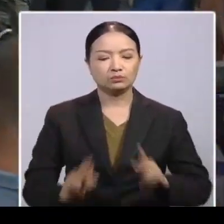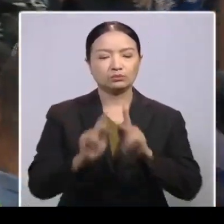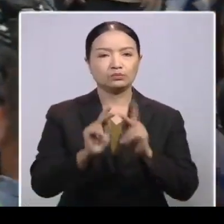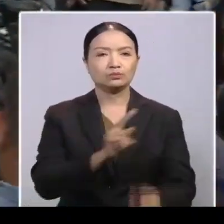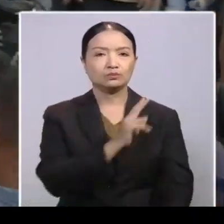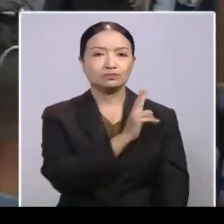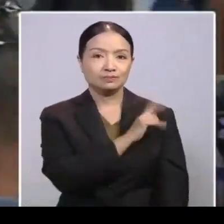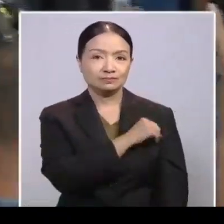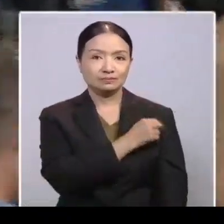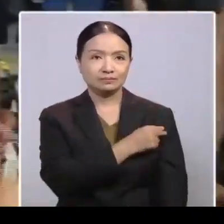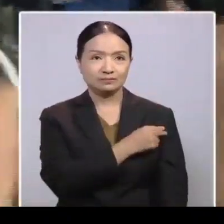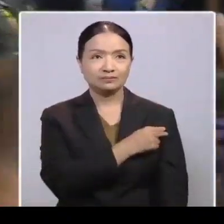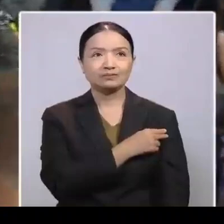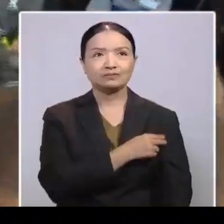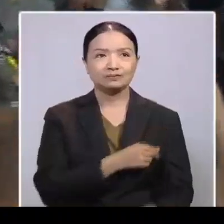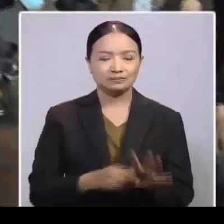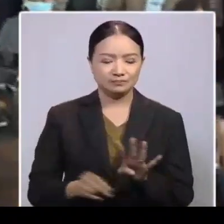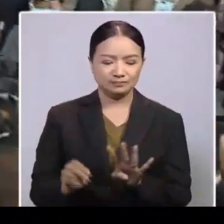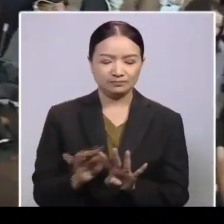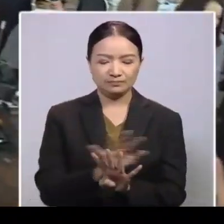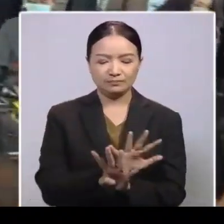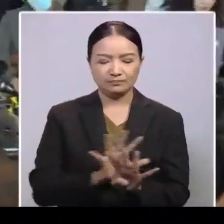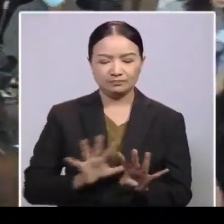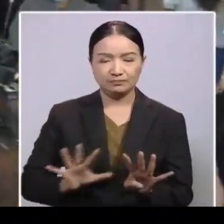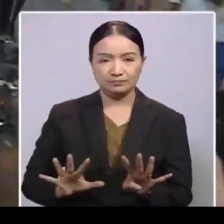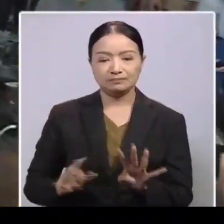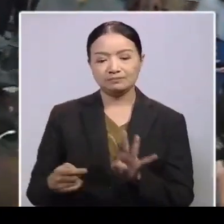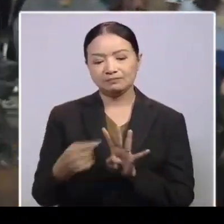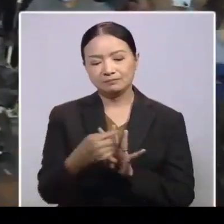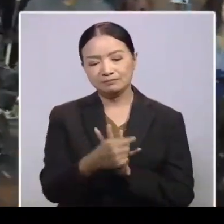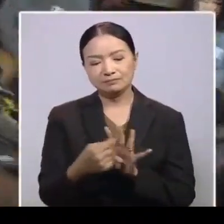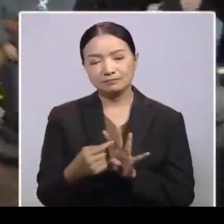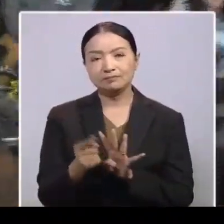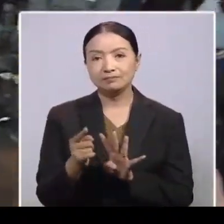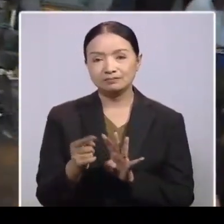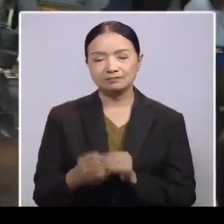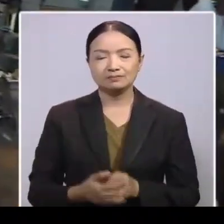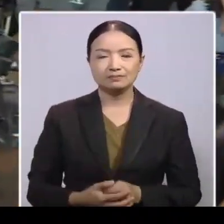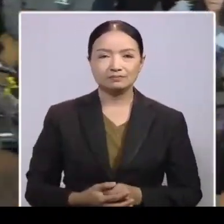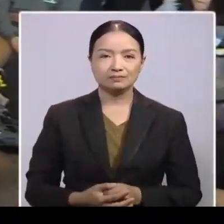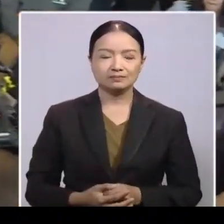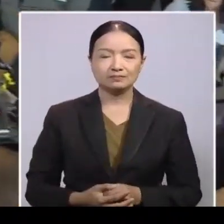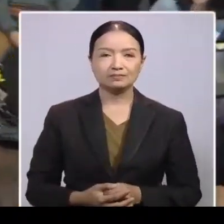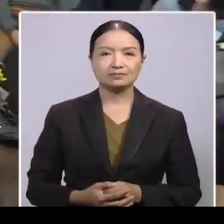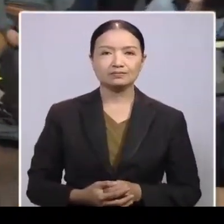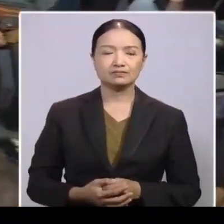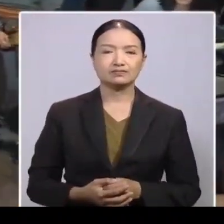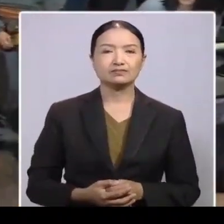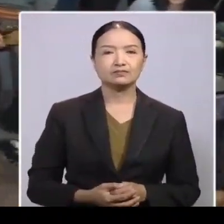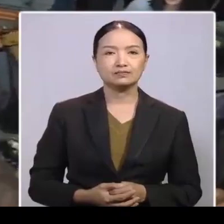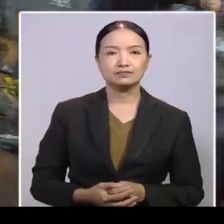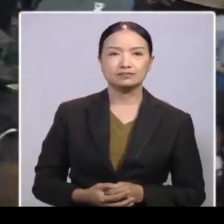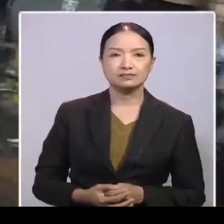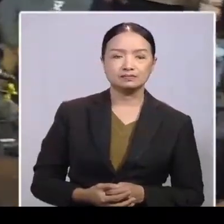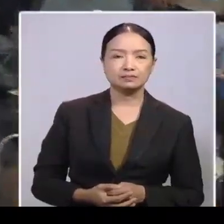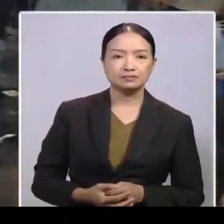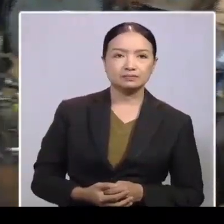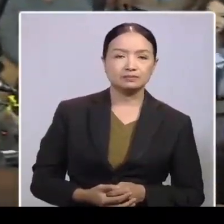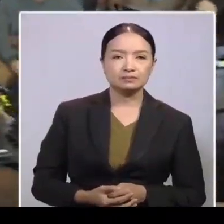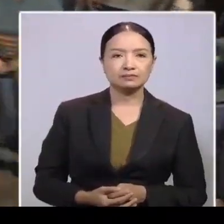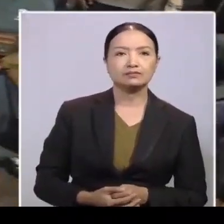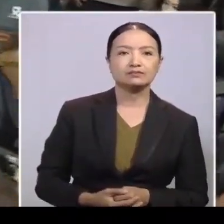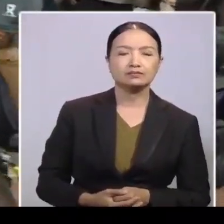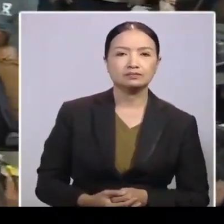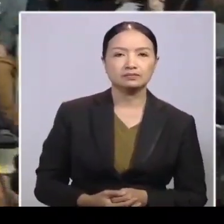แรงงานไทยนะครับที่เพิ่งเดินทางออกมาจากตม.เมื่อสักครู่นะครับมาที่จะเพื่อที่จะเตรียม